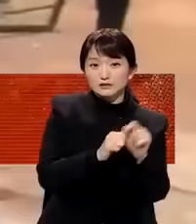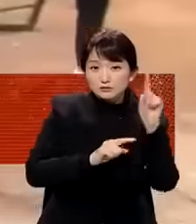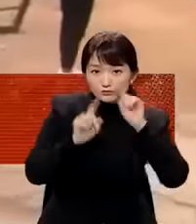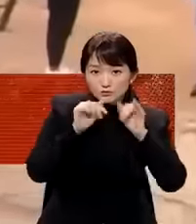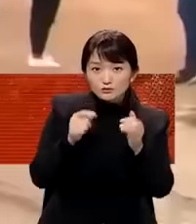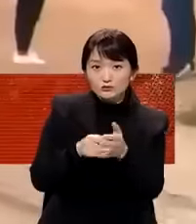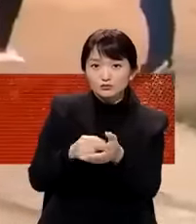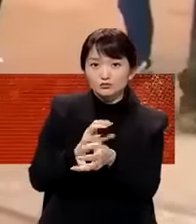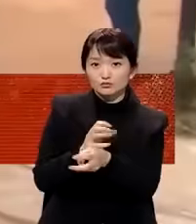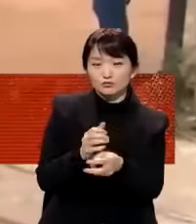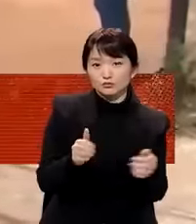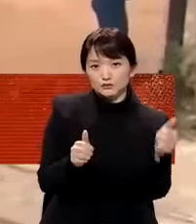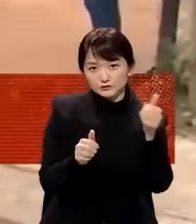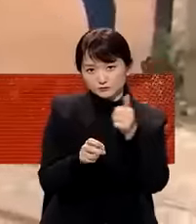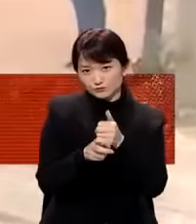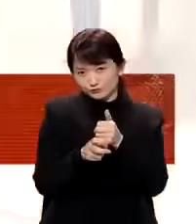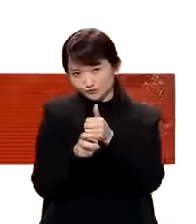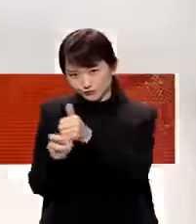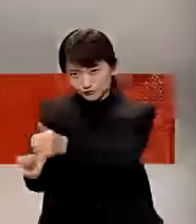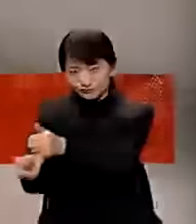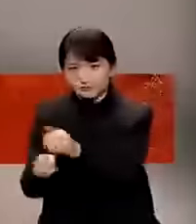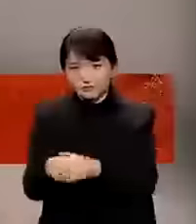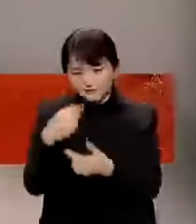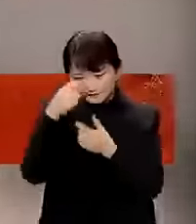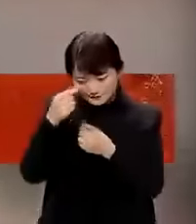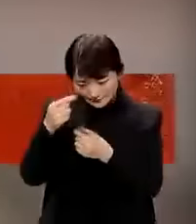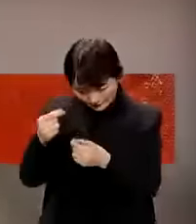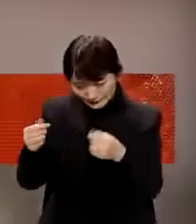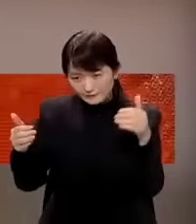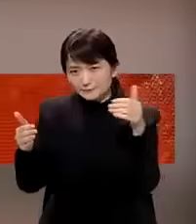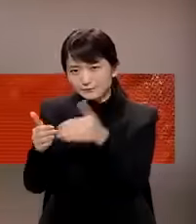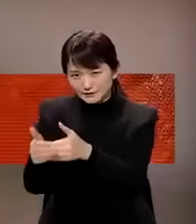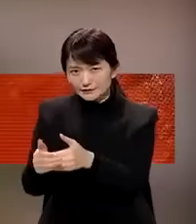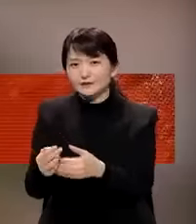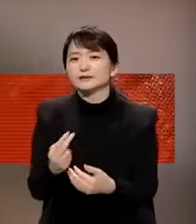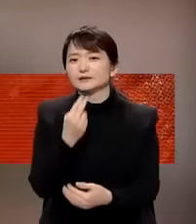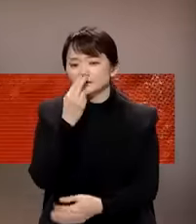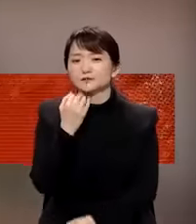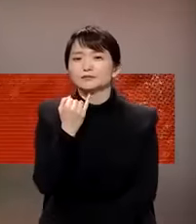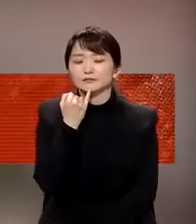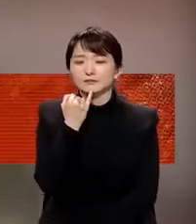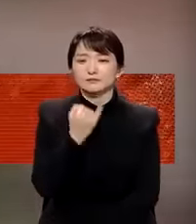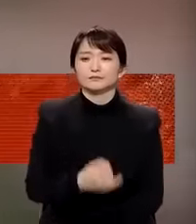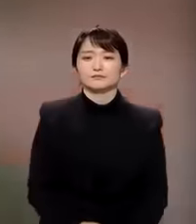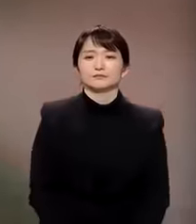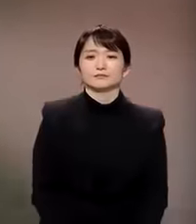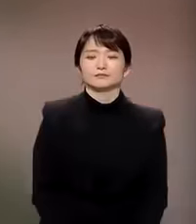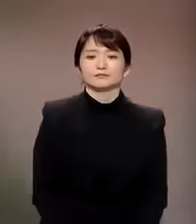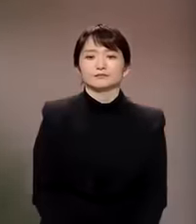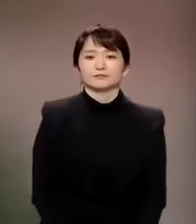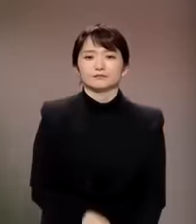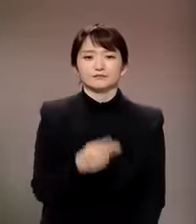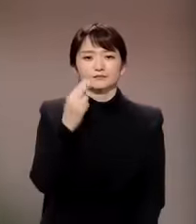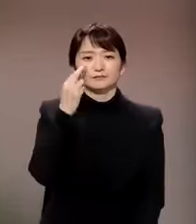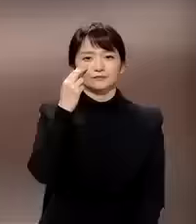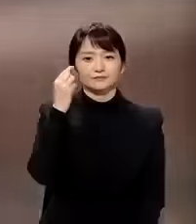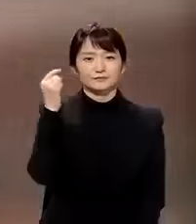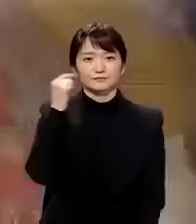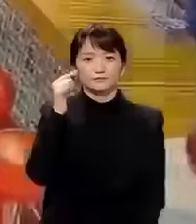구급차타고 병원에 가야 했고요 다행히 제대 이송이 돼서 생명의 지장은 없었습니다 자 다음은 미국으로